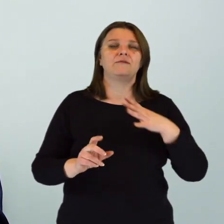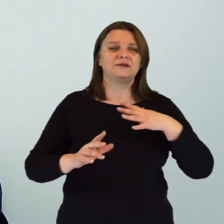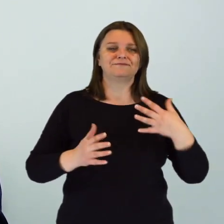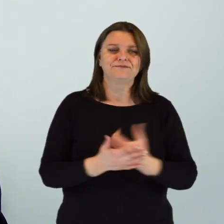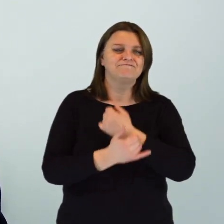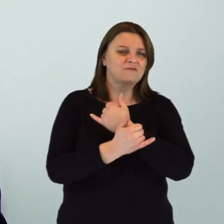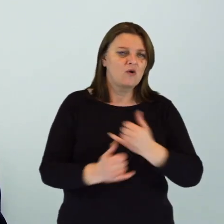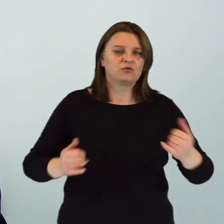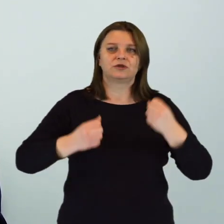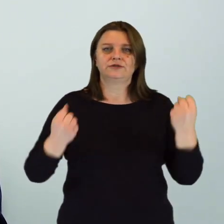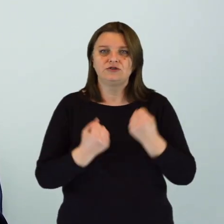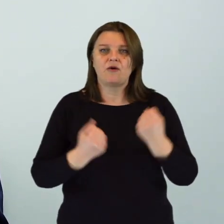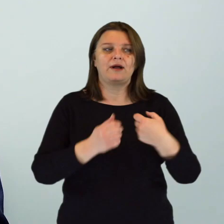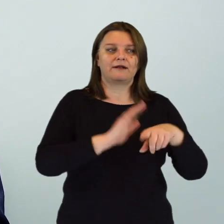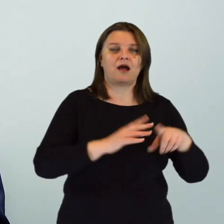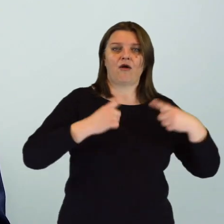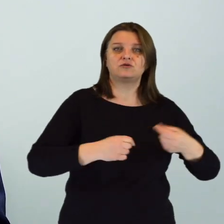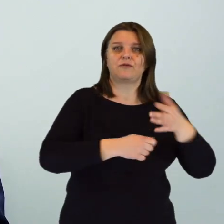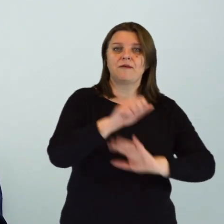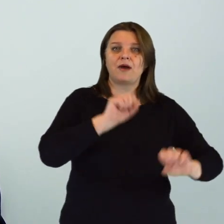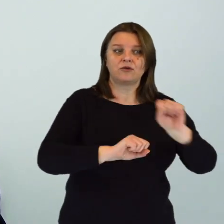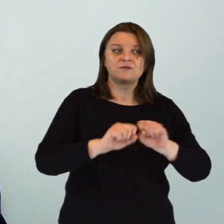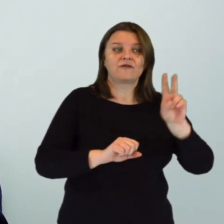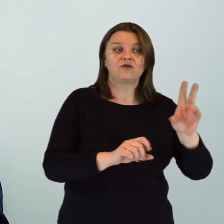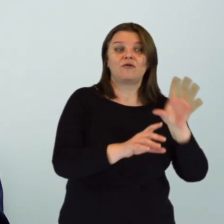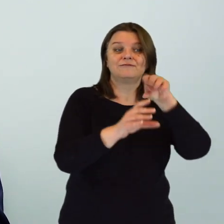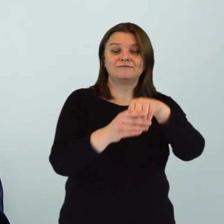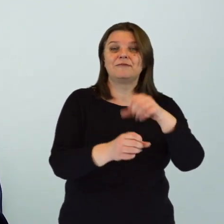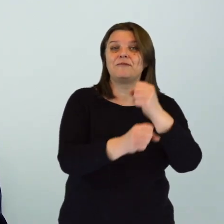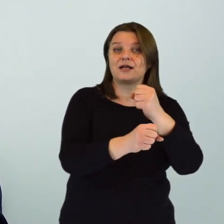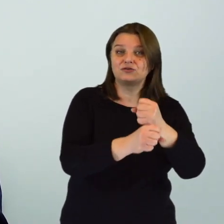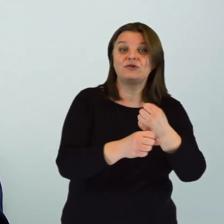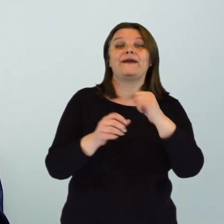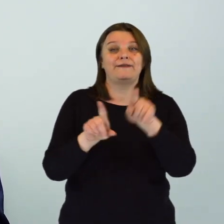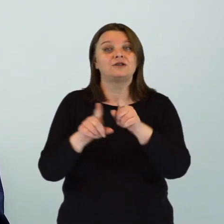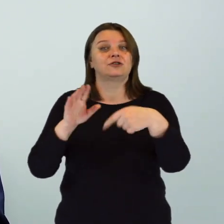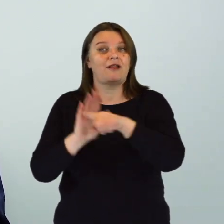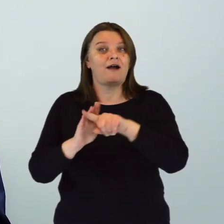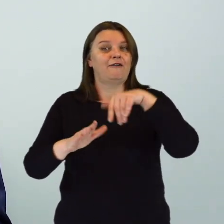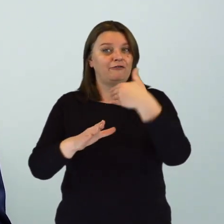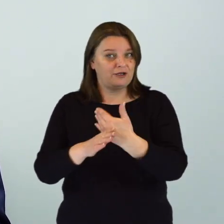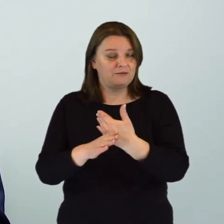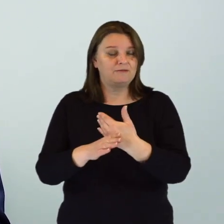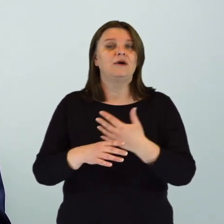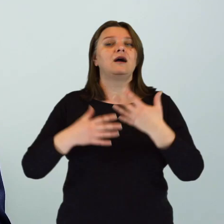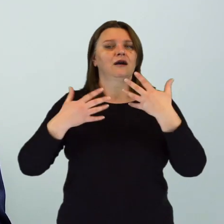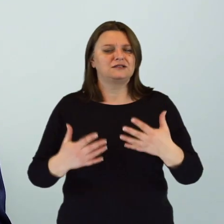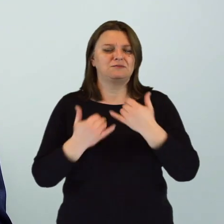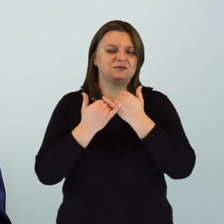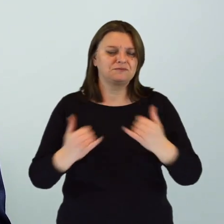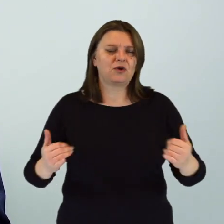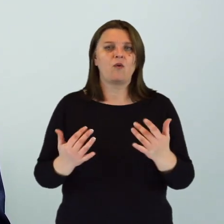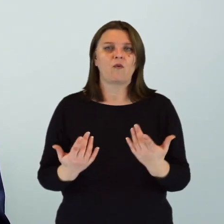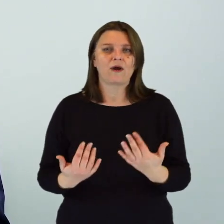antykryzysowej podejmujemy szereg działań dla osób niepełnosprawnych, którzy są pracownikami i dla ich pracodawców. Chcemy,